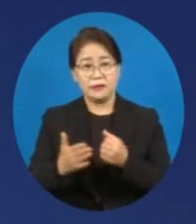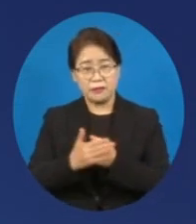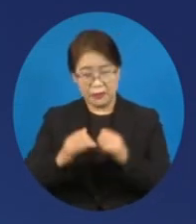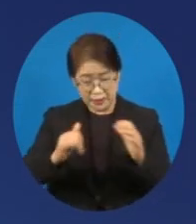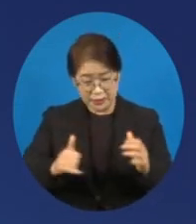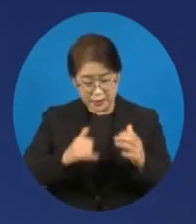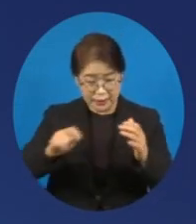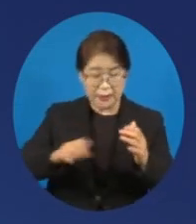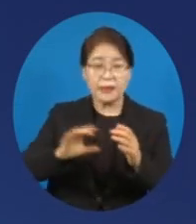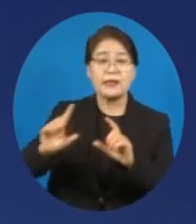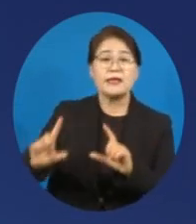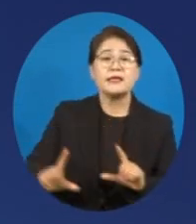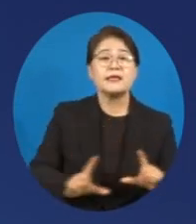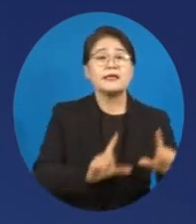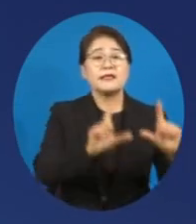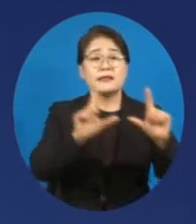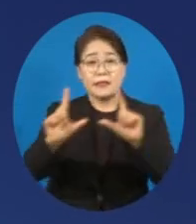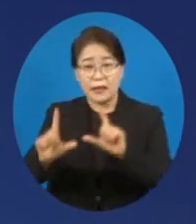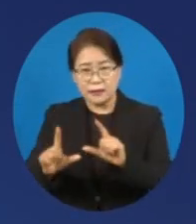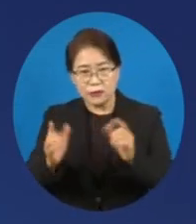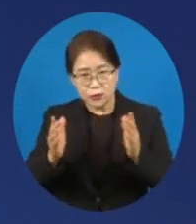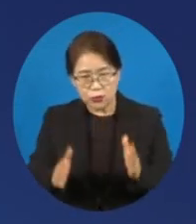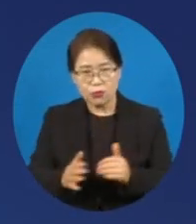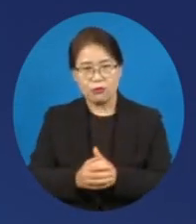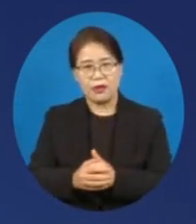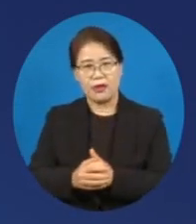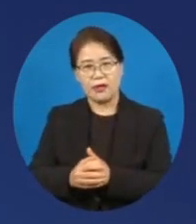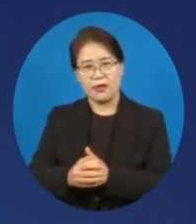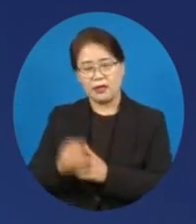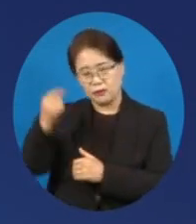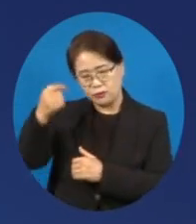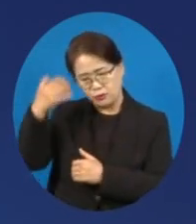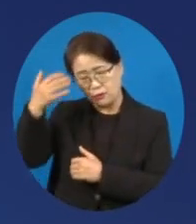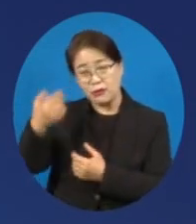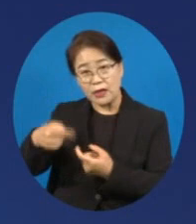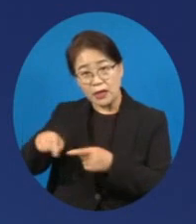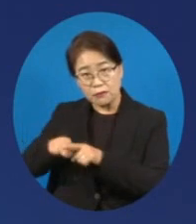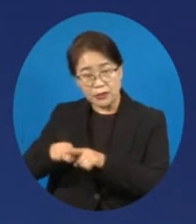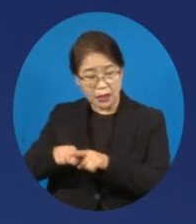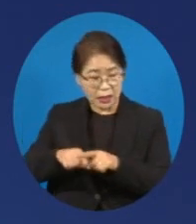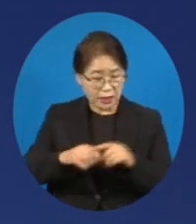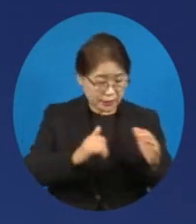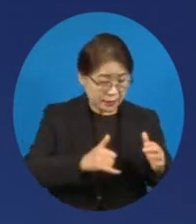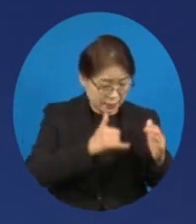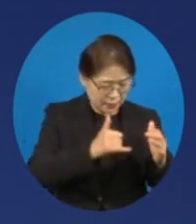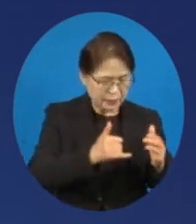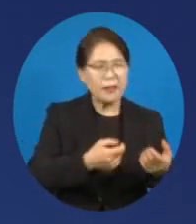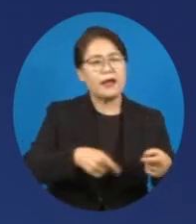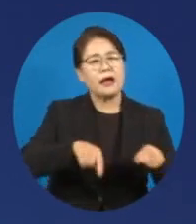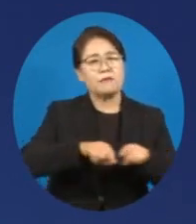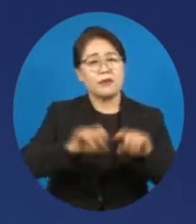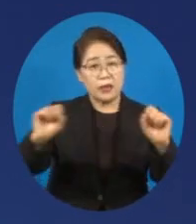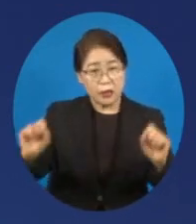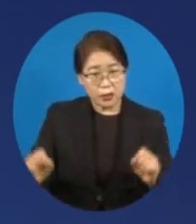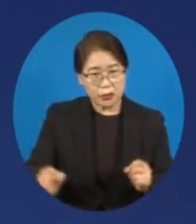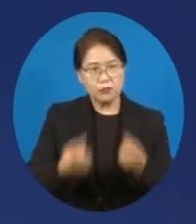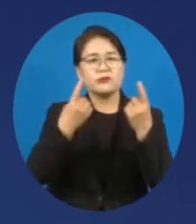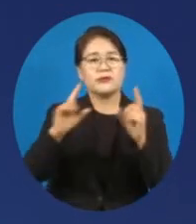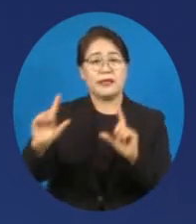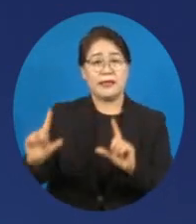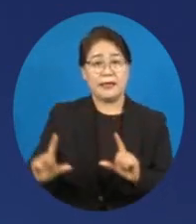살아가면서 여러분 영의 세계와 더불어서 물질의 세계와 더불어 함께 동시에 살아가는